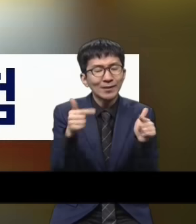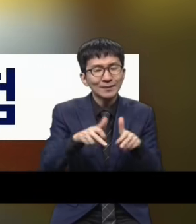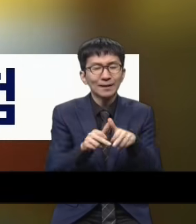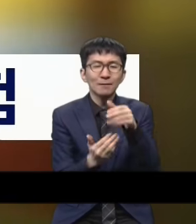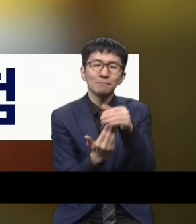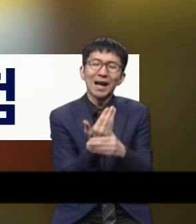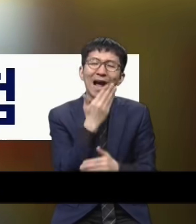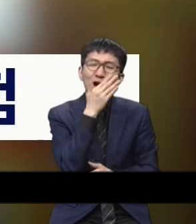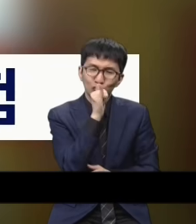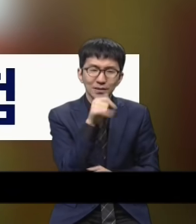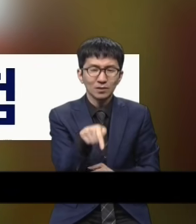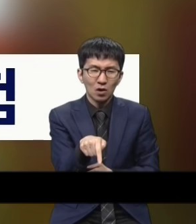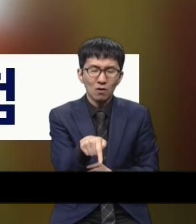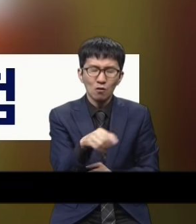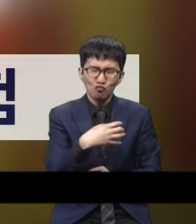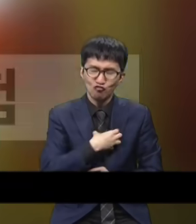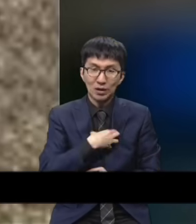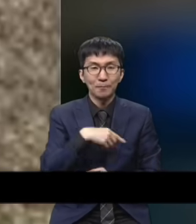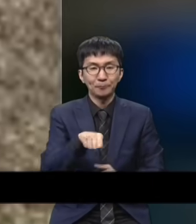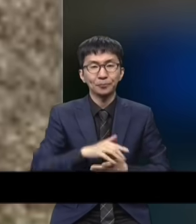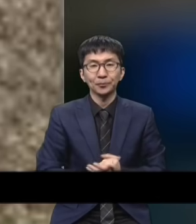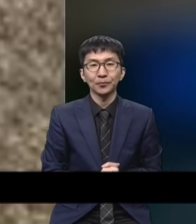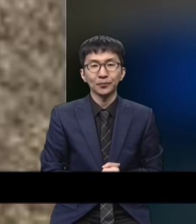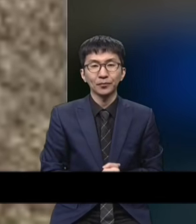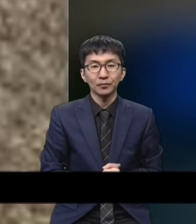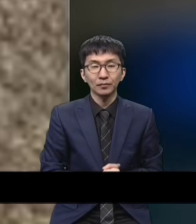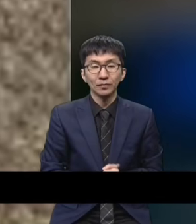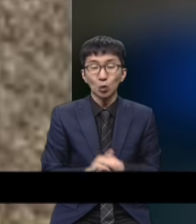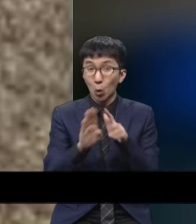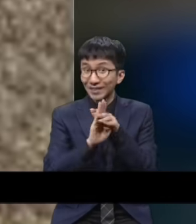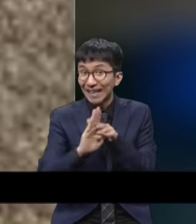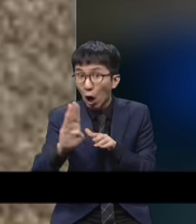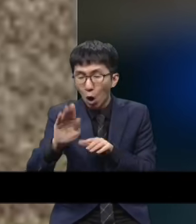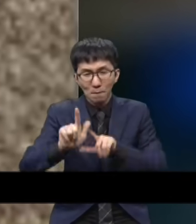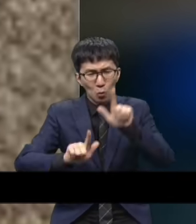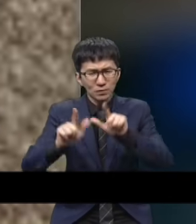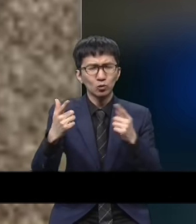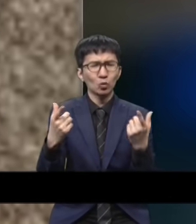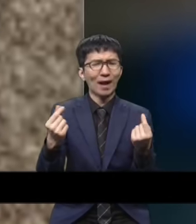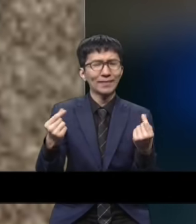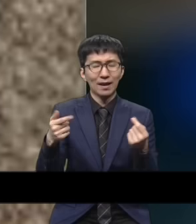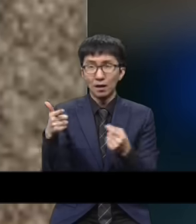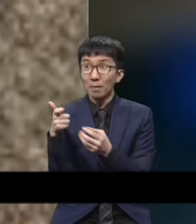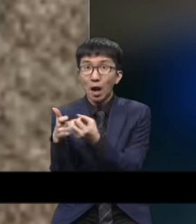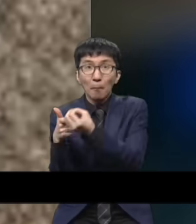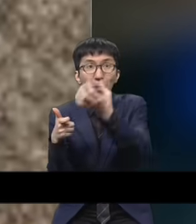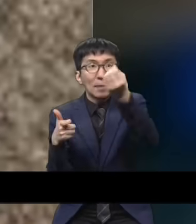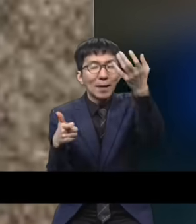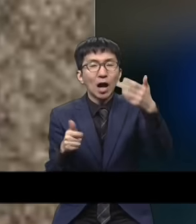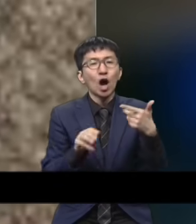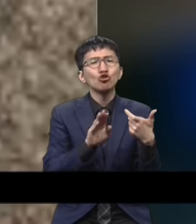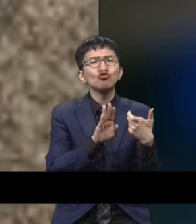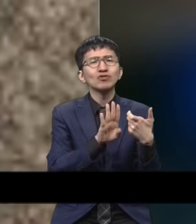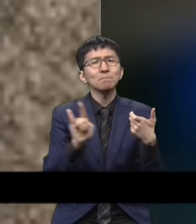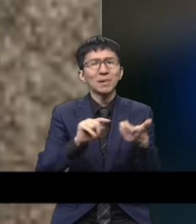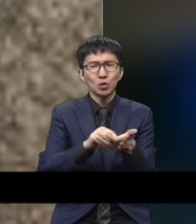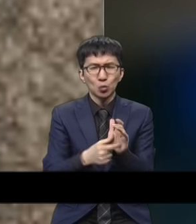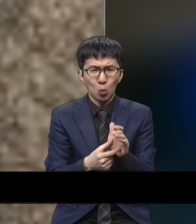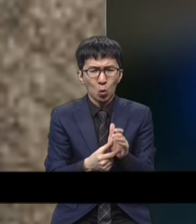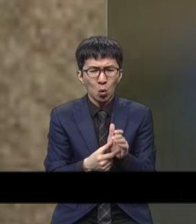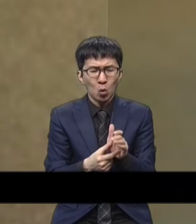있는 내분비계 교란물질입니다. 상어 모양의 다른 버블건에서도 기준치의 60배가 넘는 양이